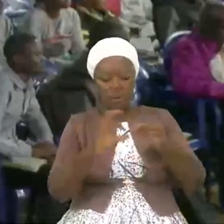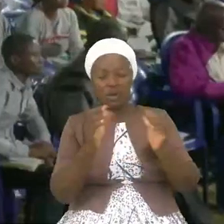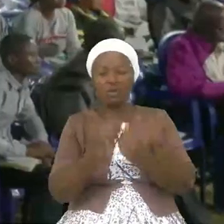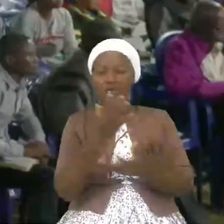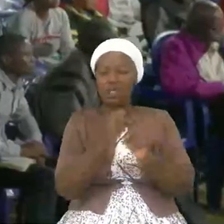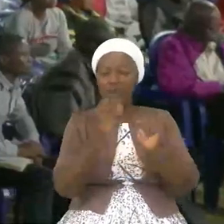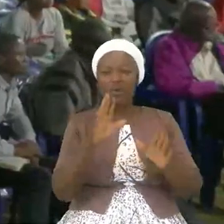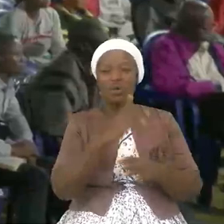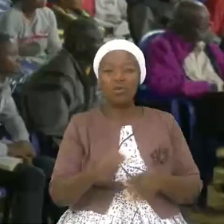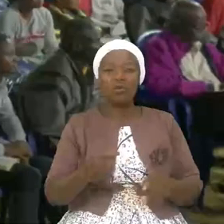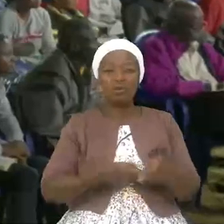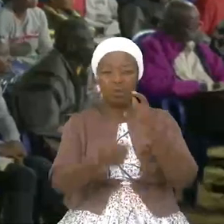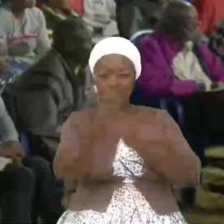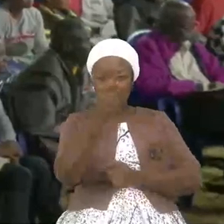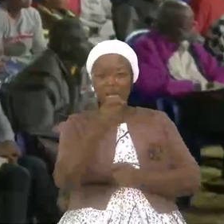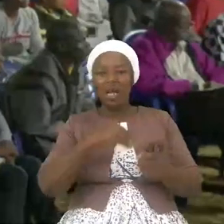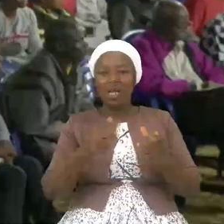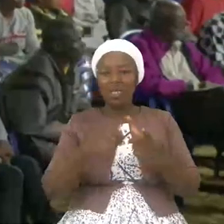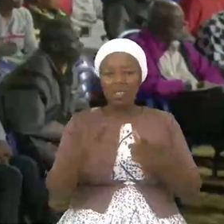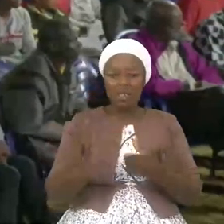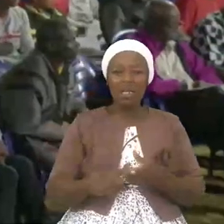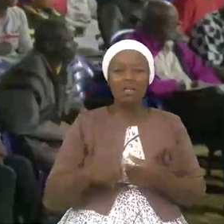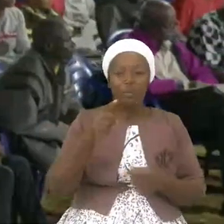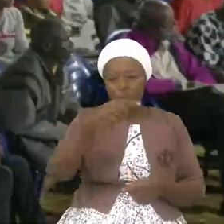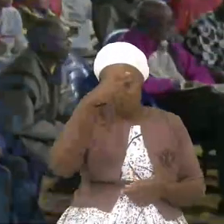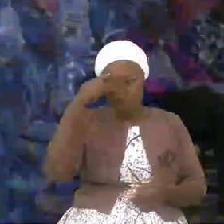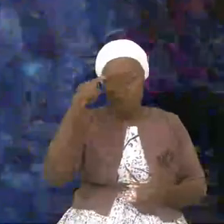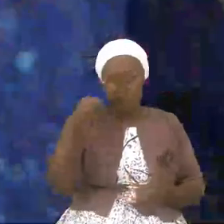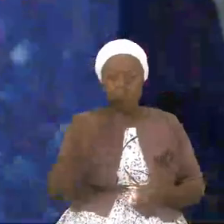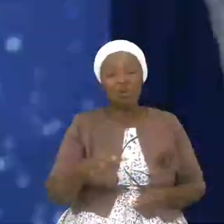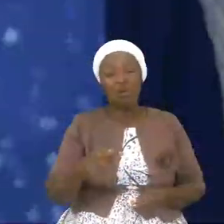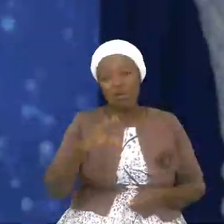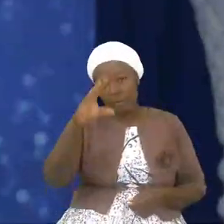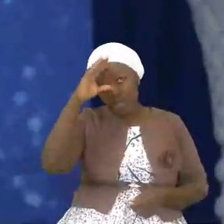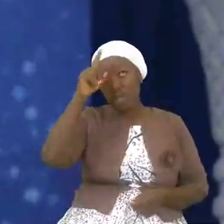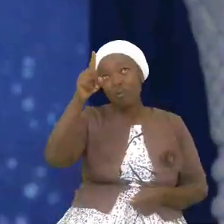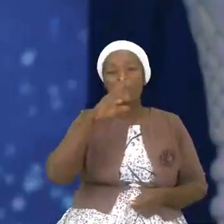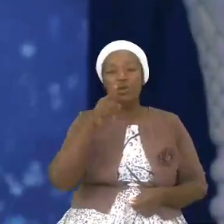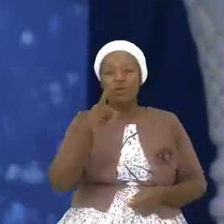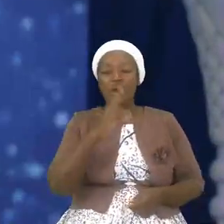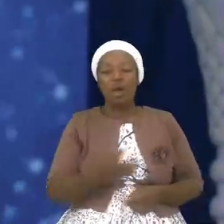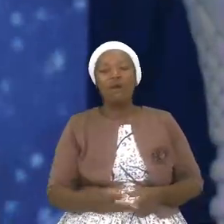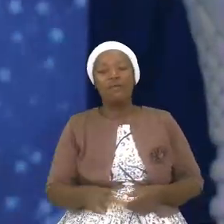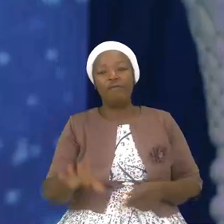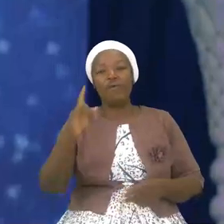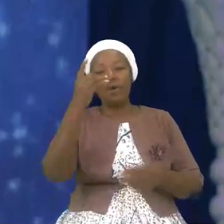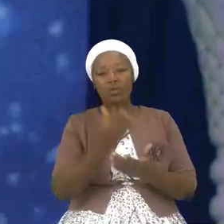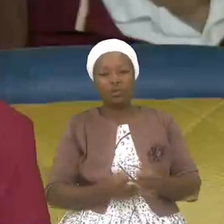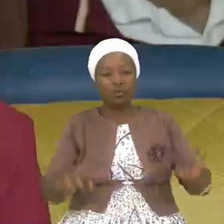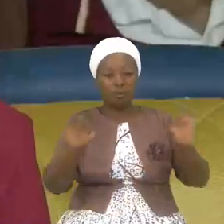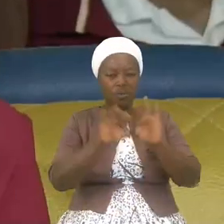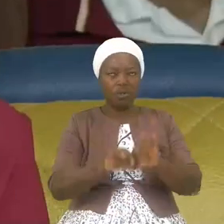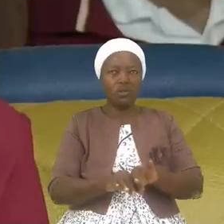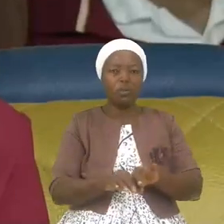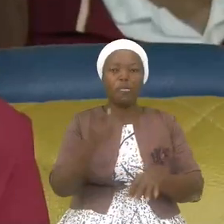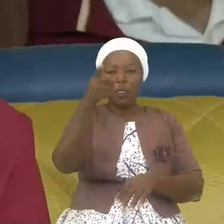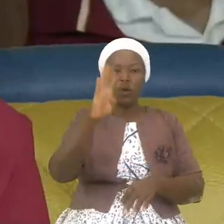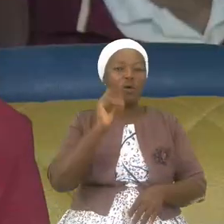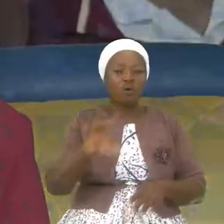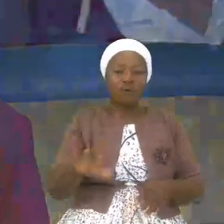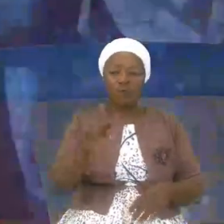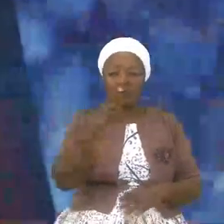au Sauveur, à ton Substitut, alors à cause de lui, tu seras trouvé digne. Et il va te trouver